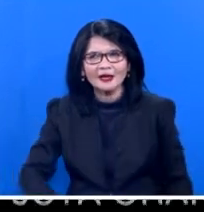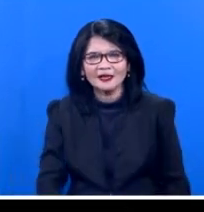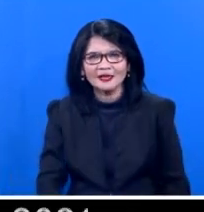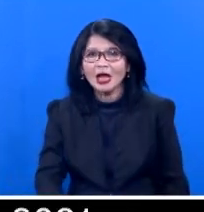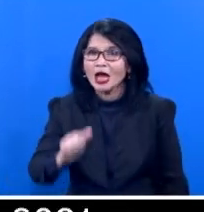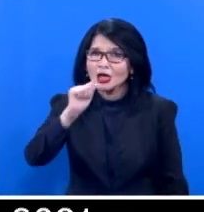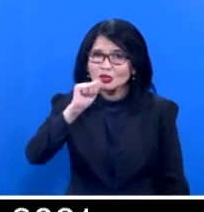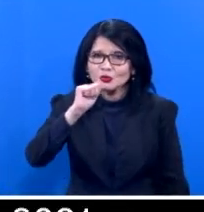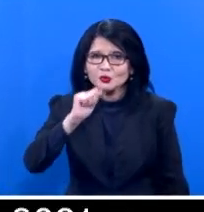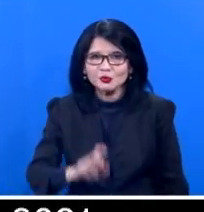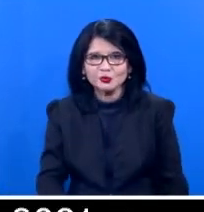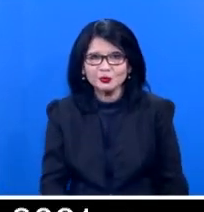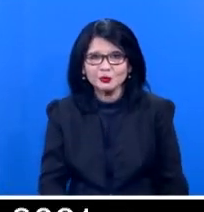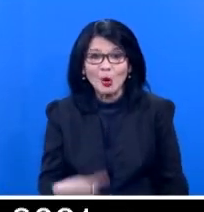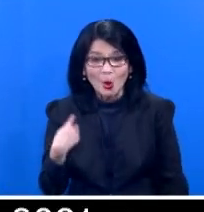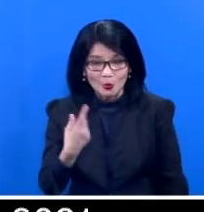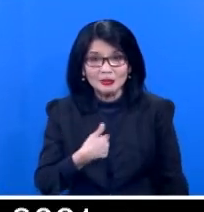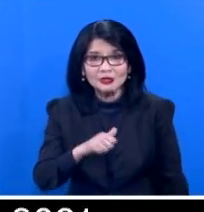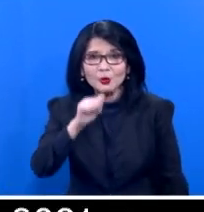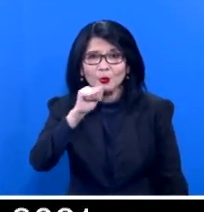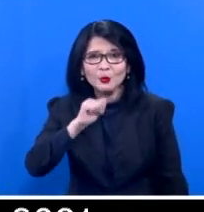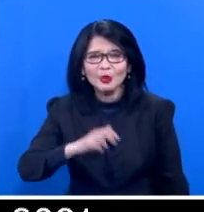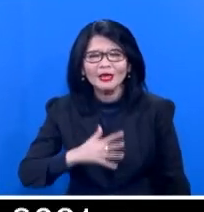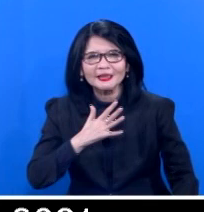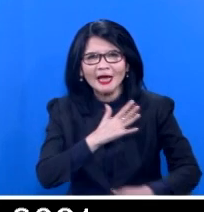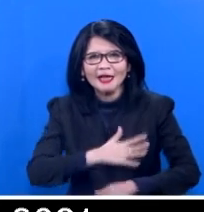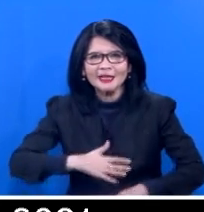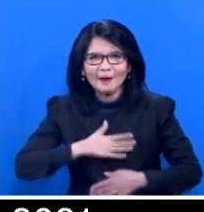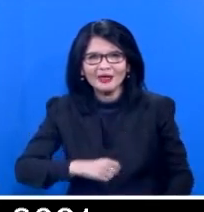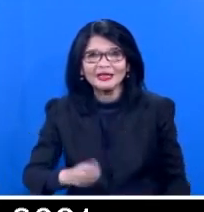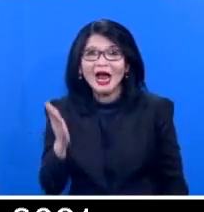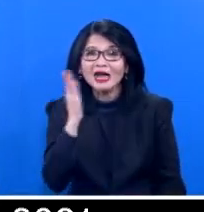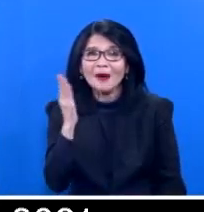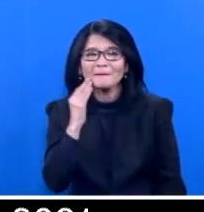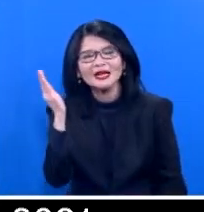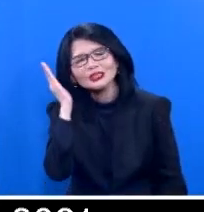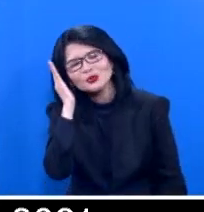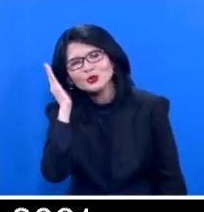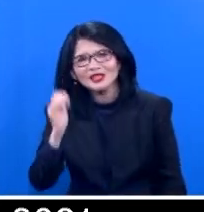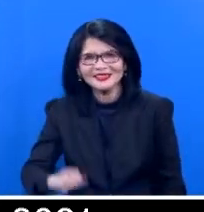Susu juga menyebabkan kita nyaman, mudah tidur.